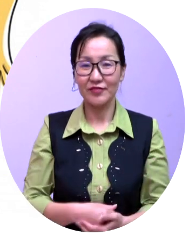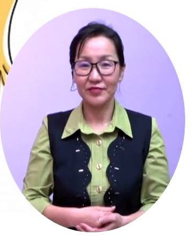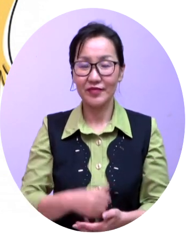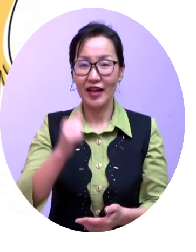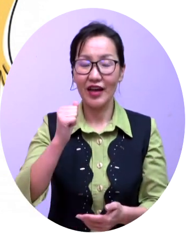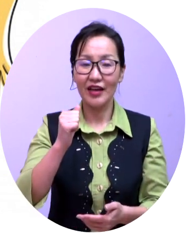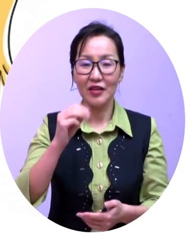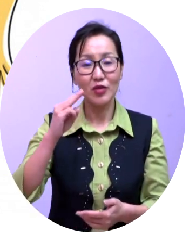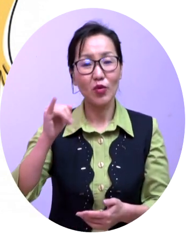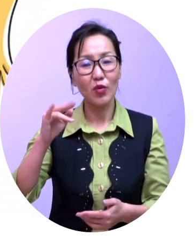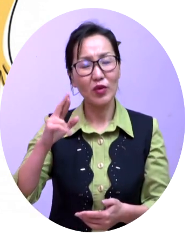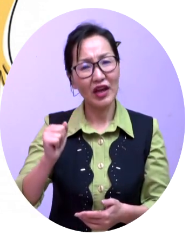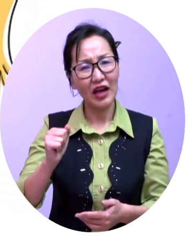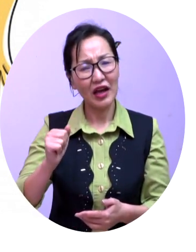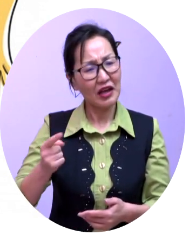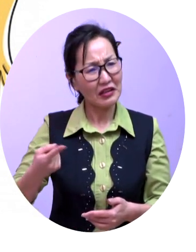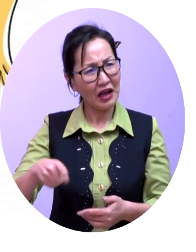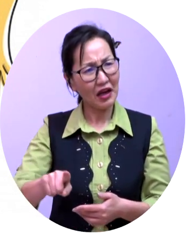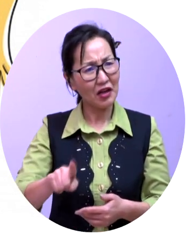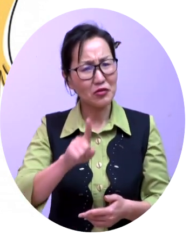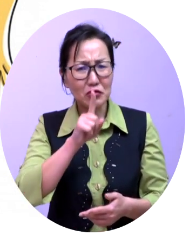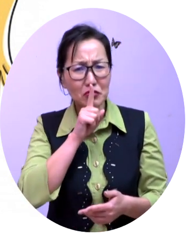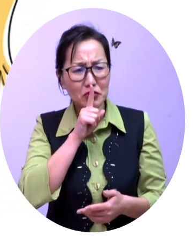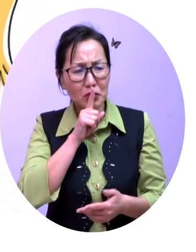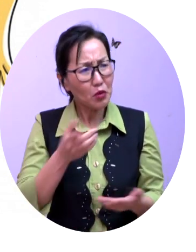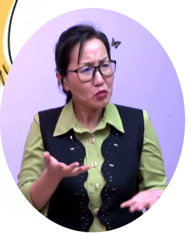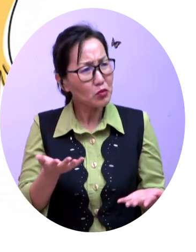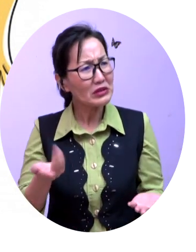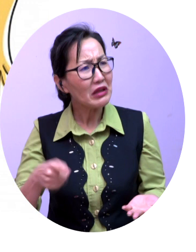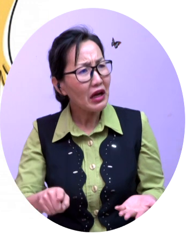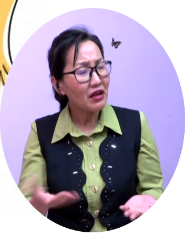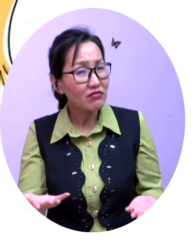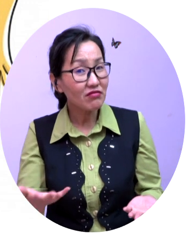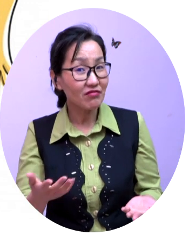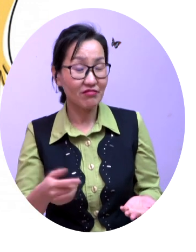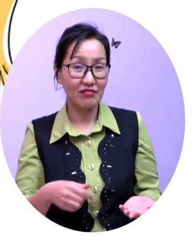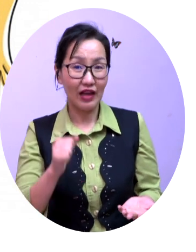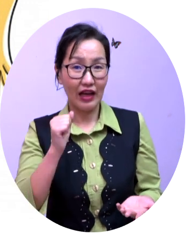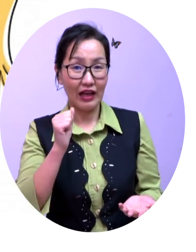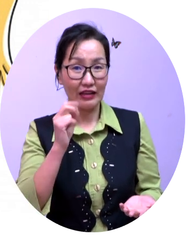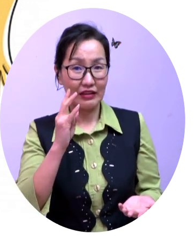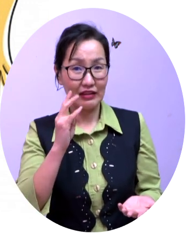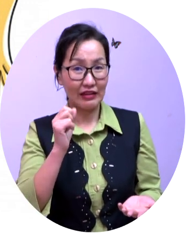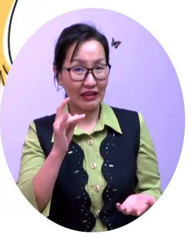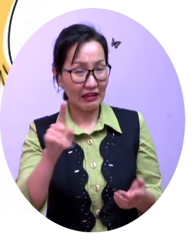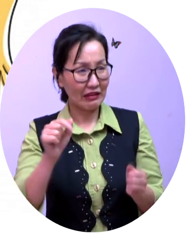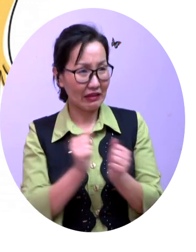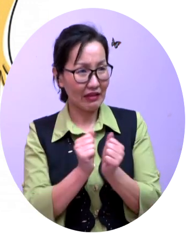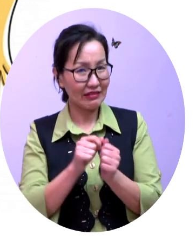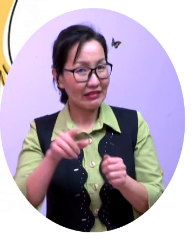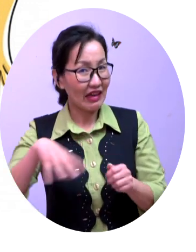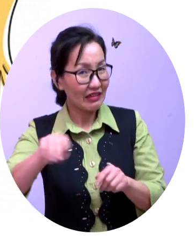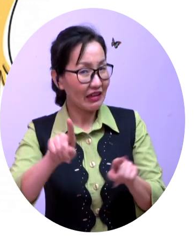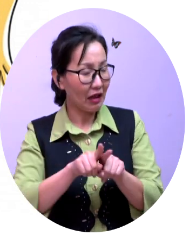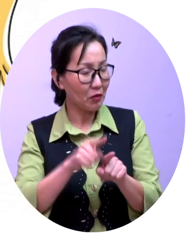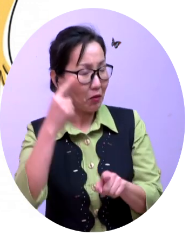нь туяа яагаад чимээгөө суугаад байгаа юм болоо? Гэж анар найз нь та нарын нэг айдал бодож